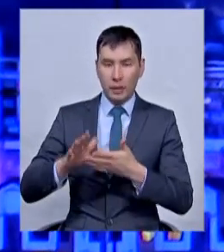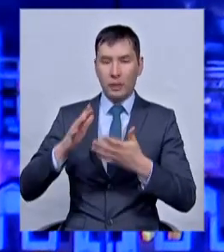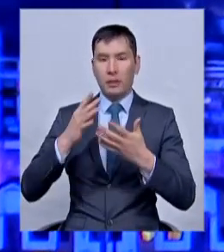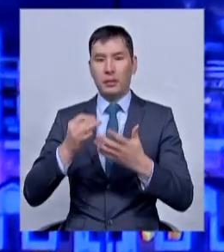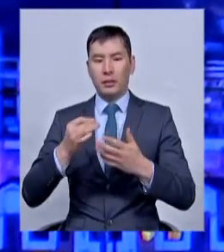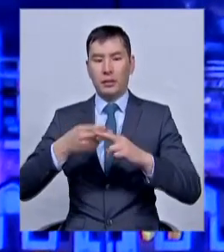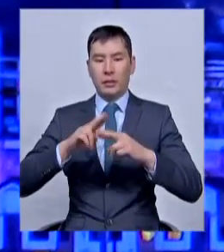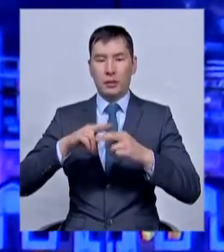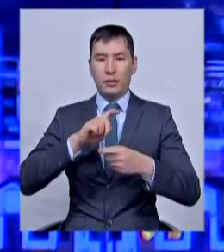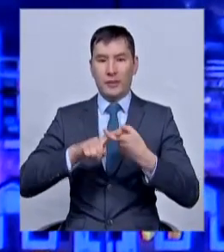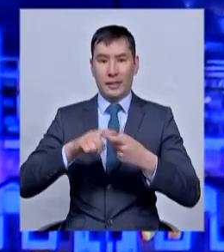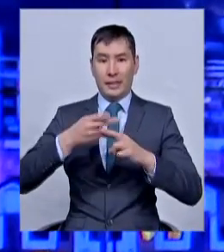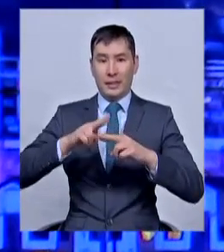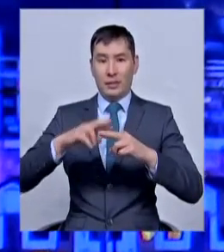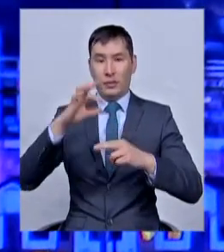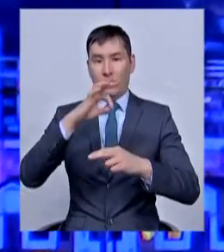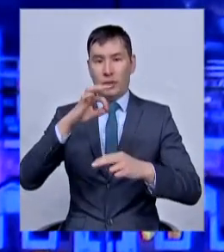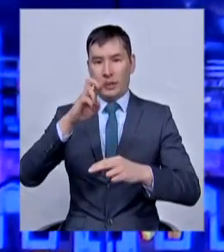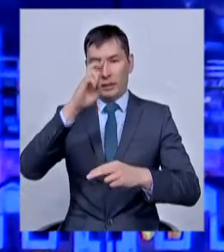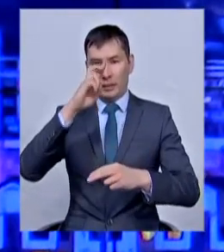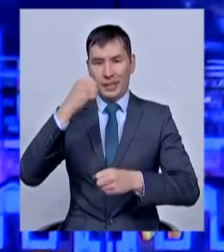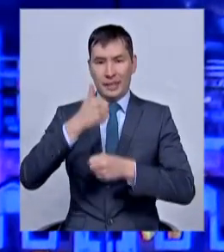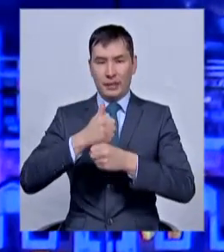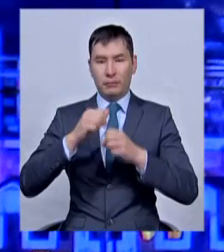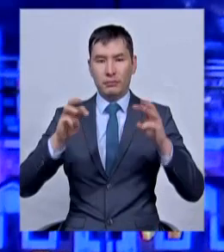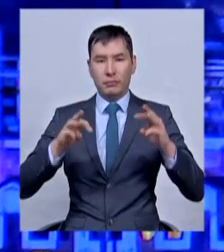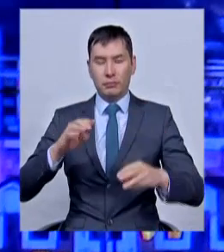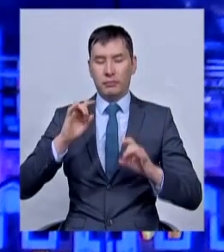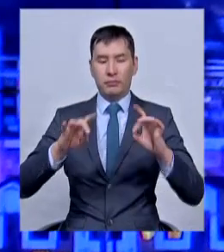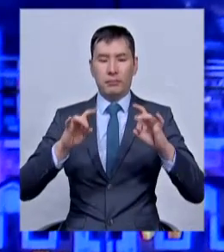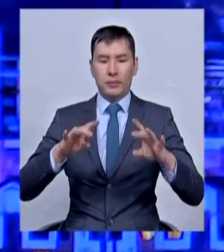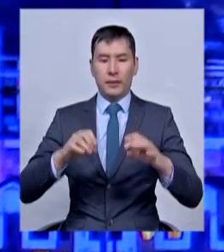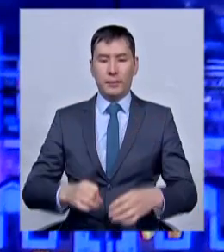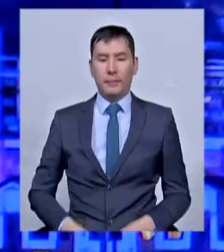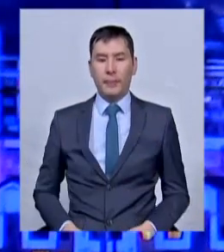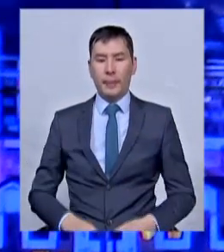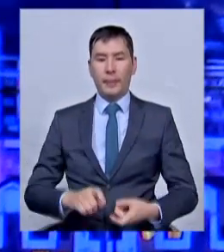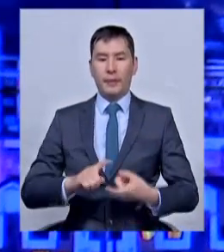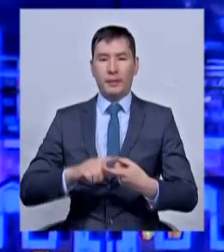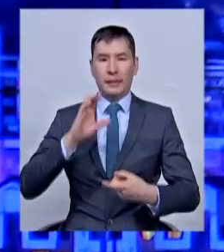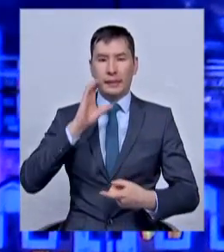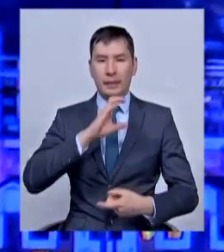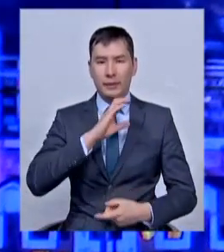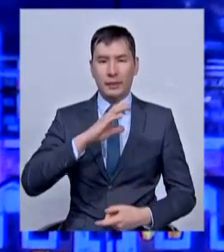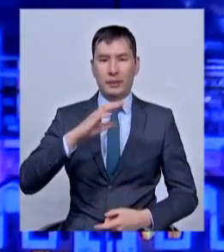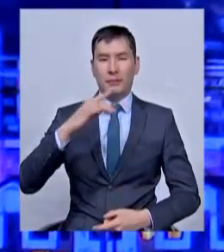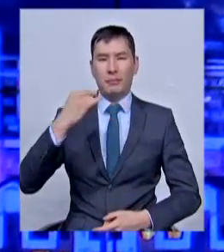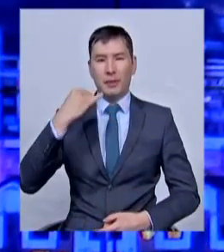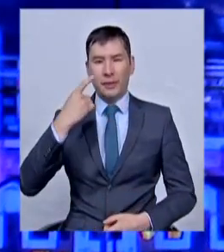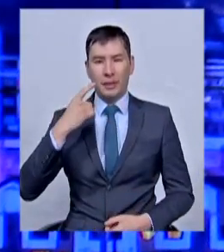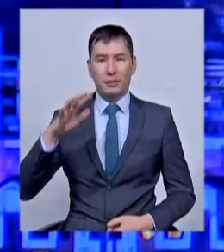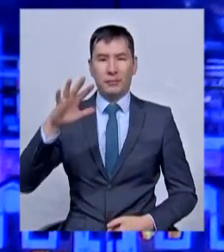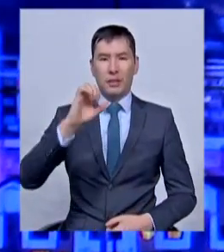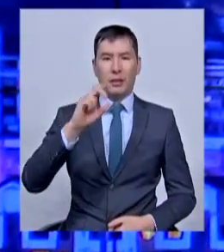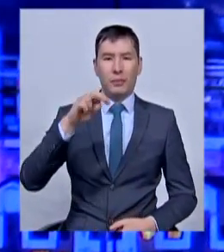кеңесте президент Қасым-Жомарт Тоқаев айтты. Дәлірек, мұндай дерек Шығыс Қазақстан, Солтүстік Қазақстан, Павлодар,